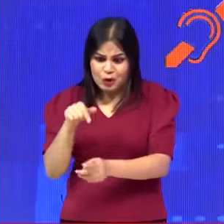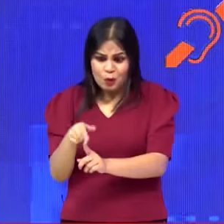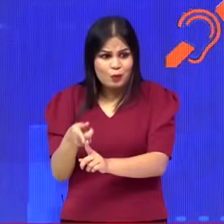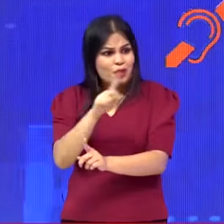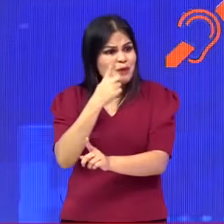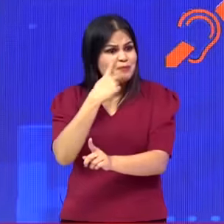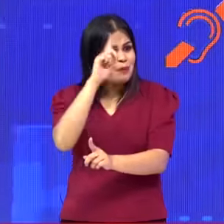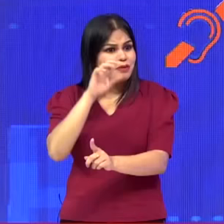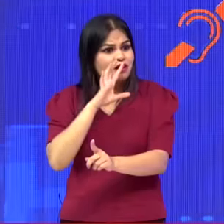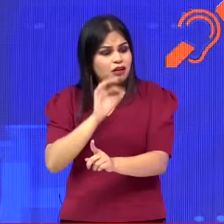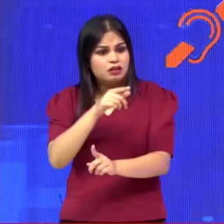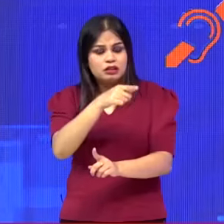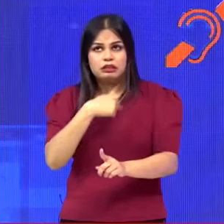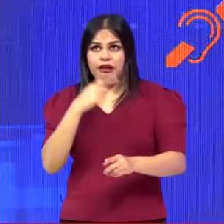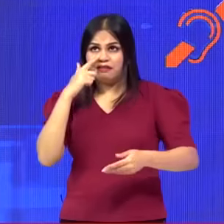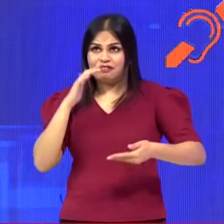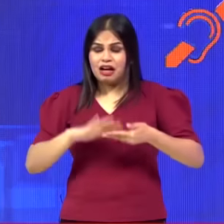सर.